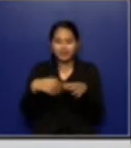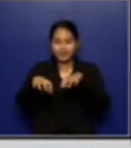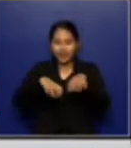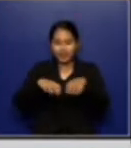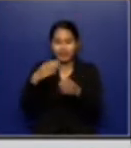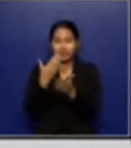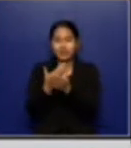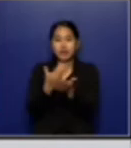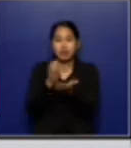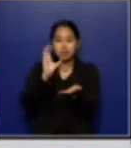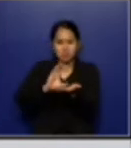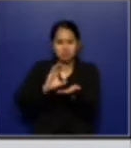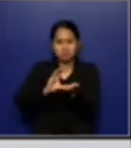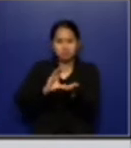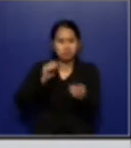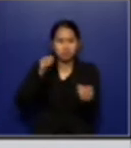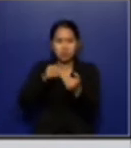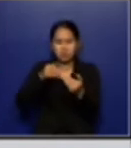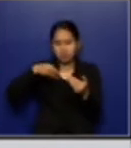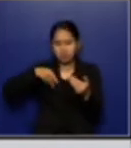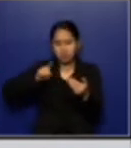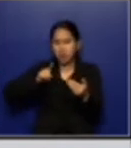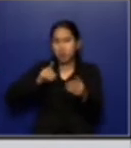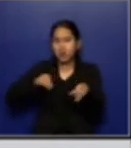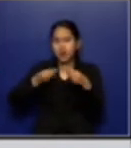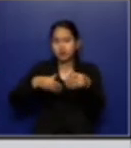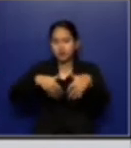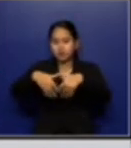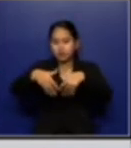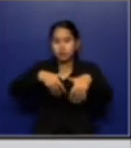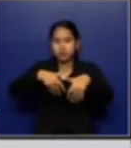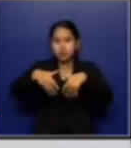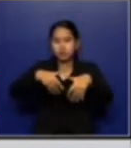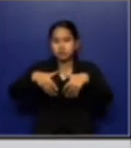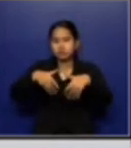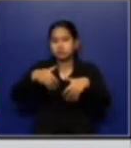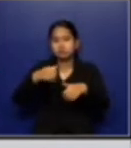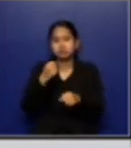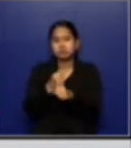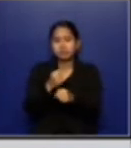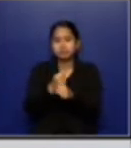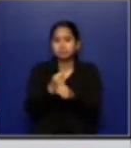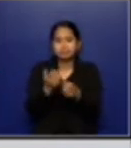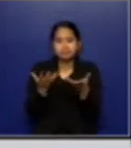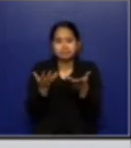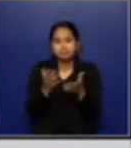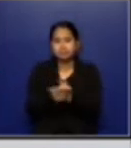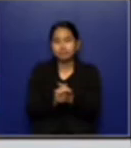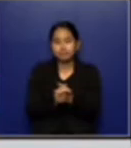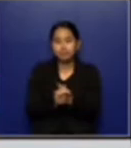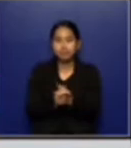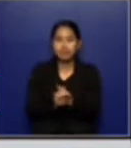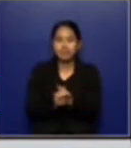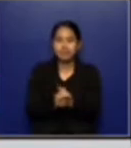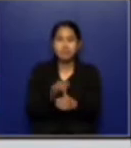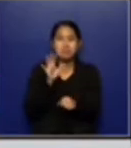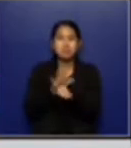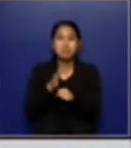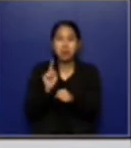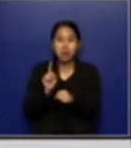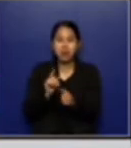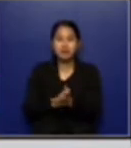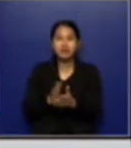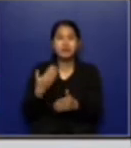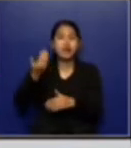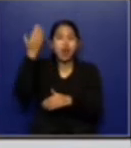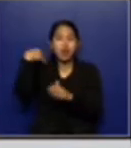ายจ่ายให้เกิดประโยชน์สูงสุดแก่พี่น้องประชาชนคนไทยเช่นเคยยังไม่พอค่ะนโยบายที่เคยหาเสีย